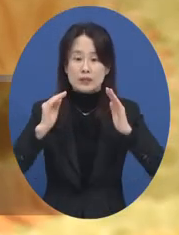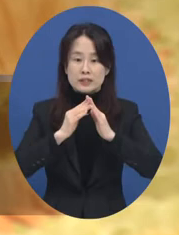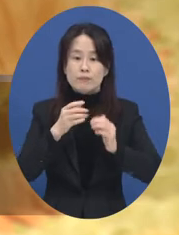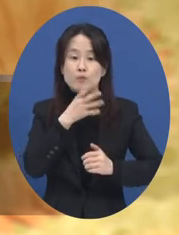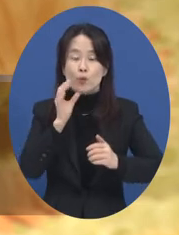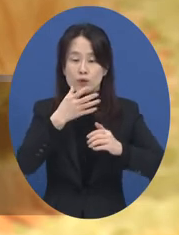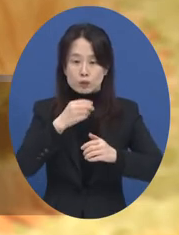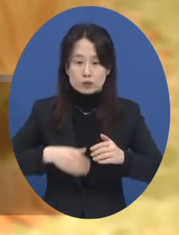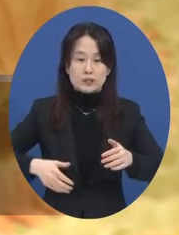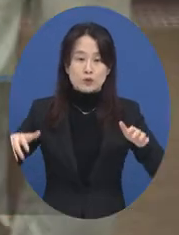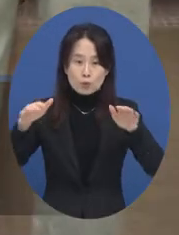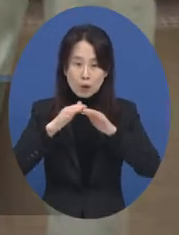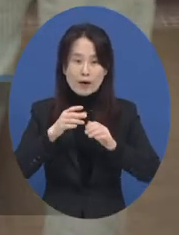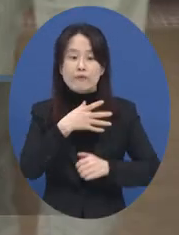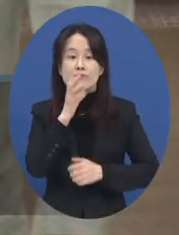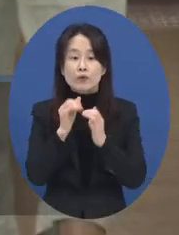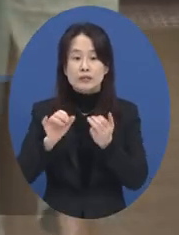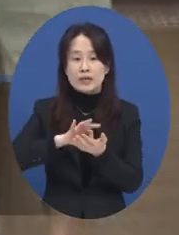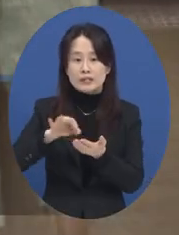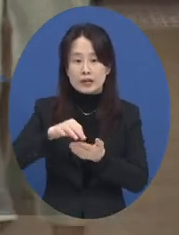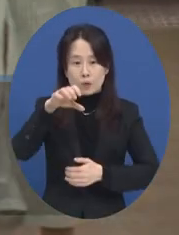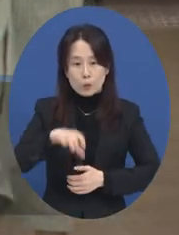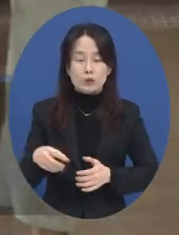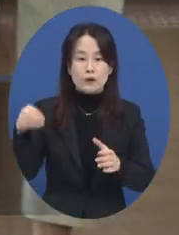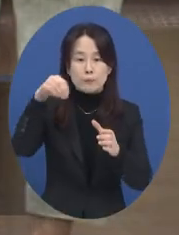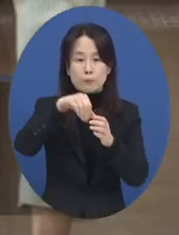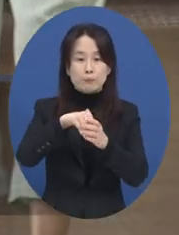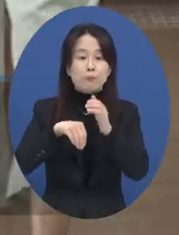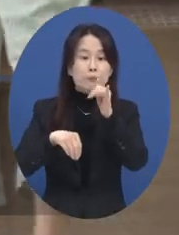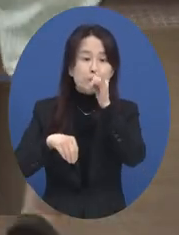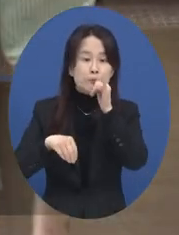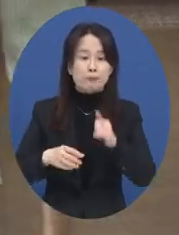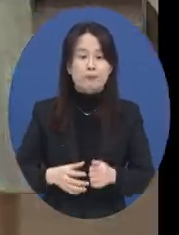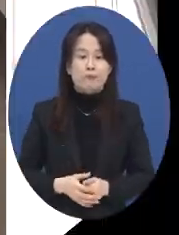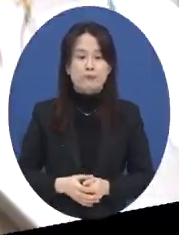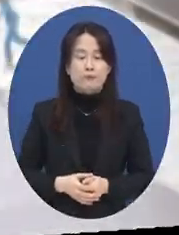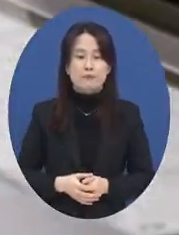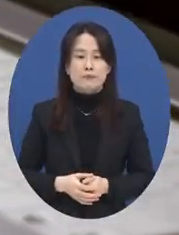등 고령층 이용 및 방문 시설도 포함됐습니다